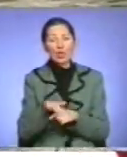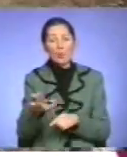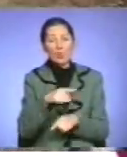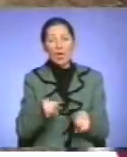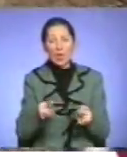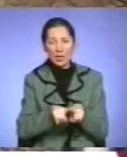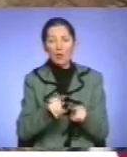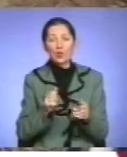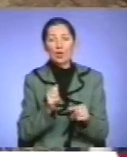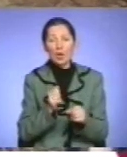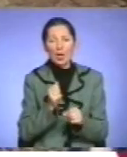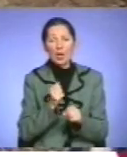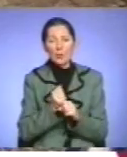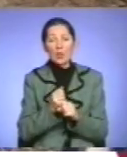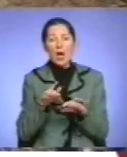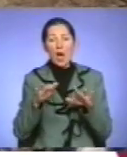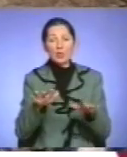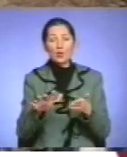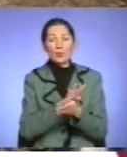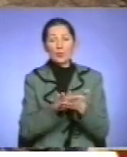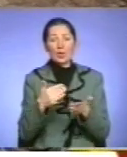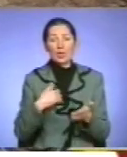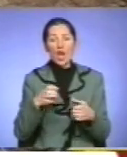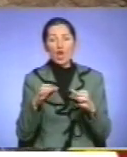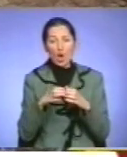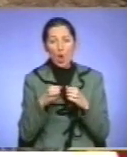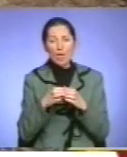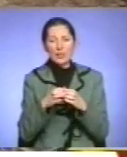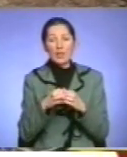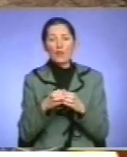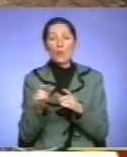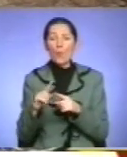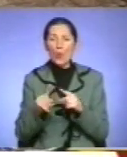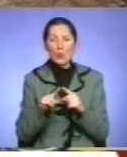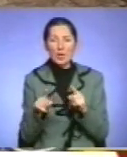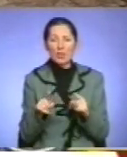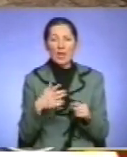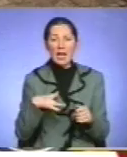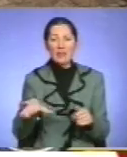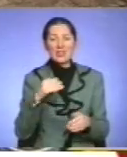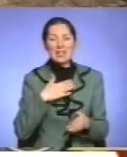благоустрою. Якщо говорити по організації, то наш колектив мобільний. Тим більше, що всі наші